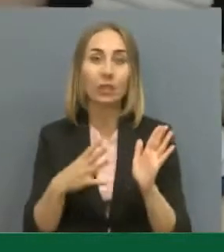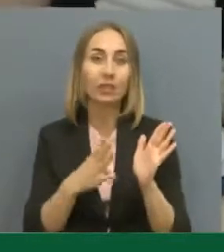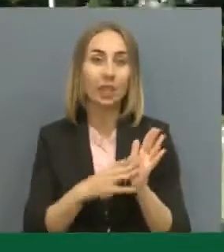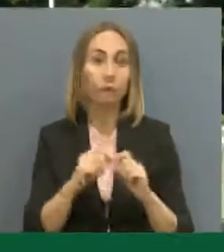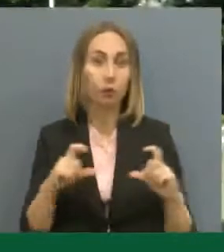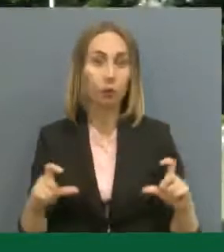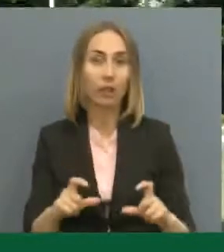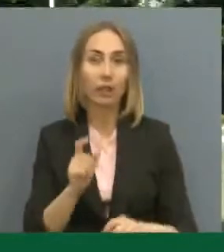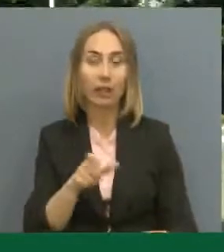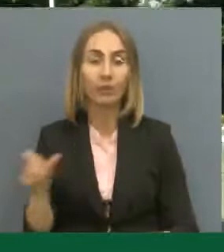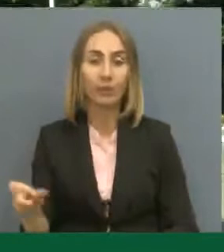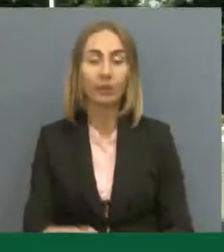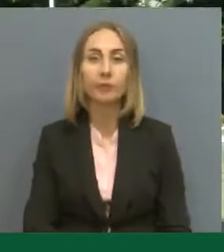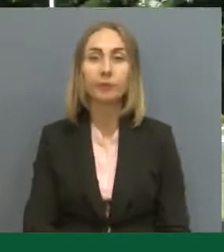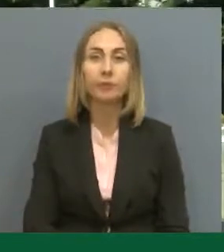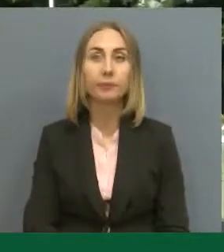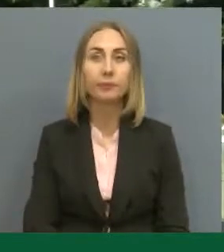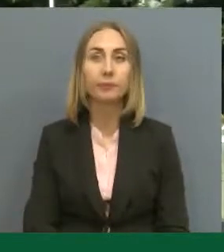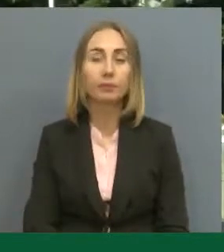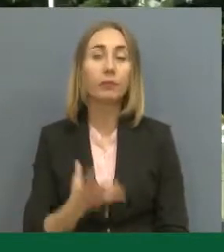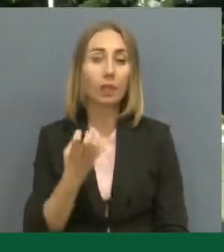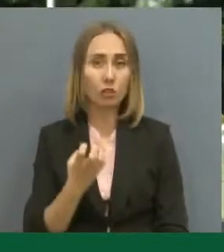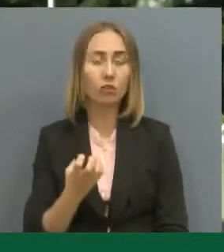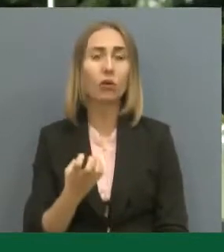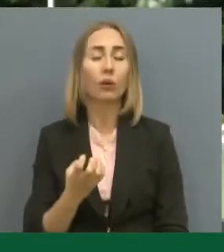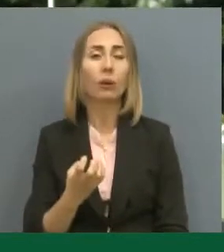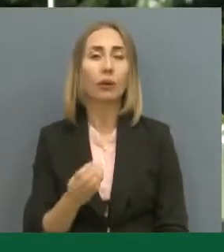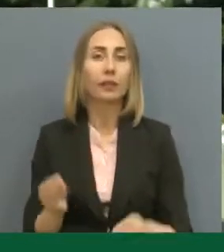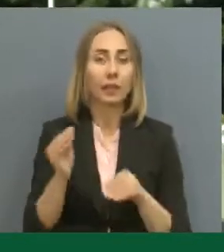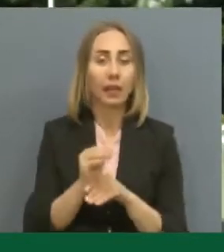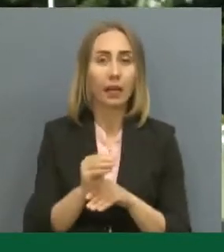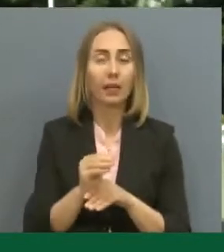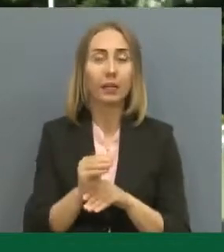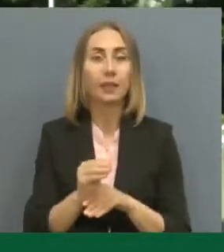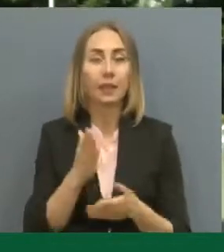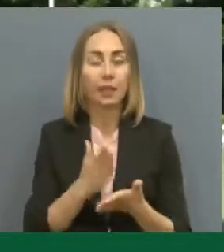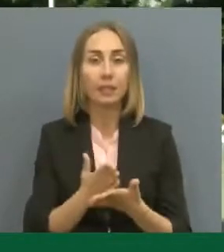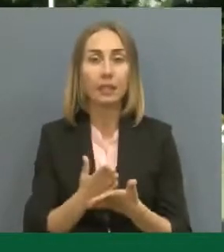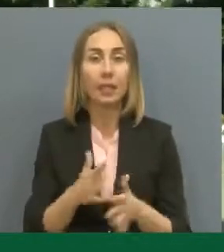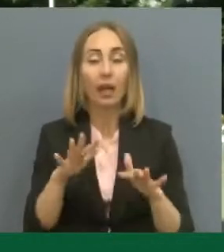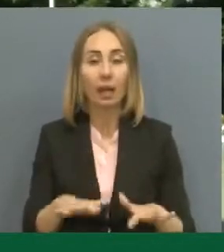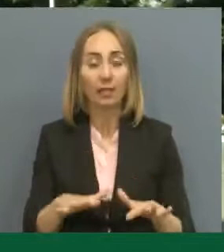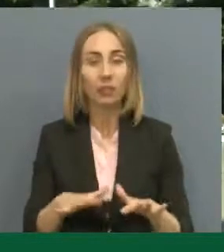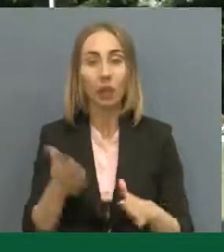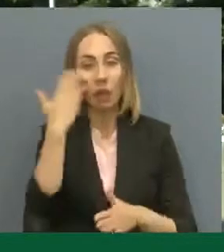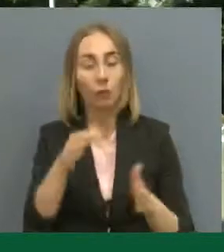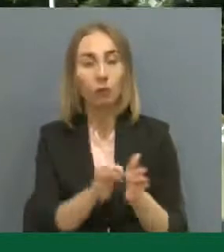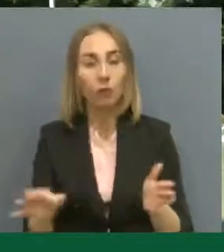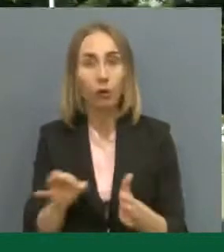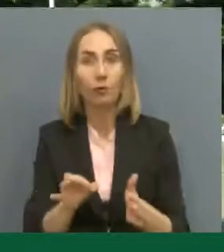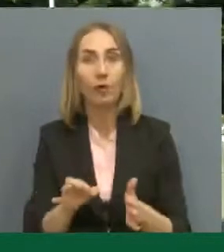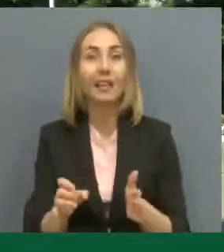школьников. Помимо наших областных загородных лагерей, у нас на территории Акмолинской области расположен